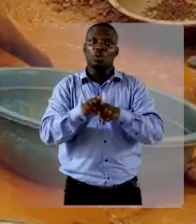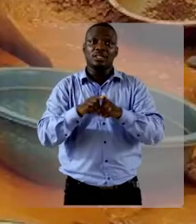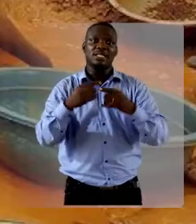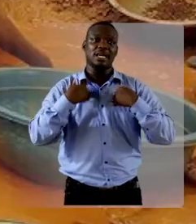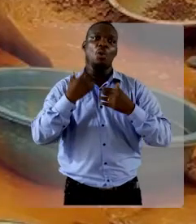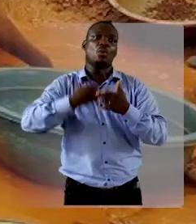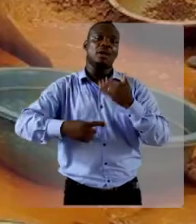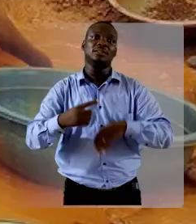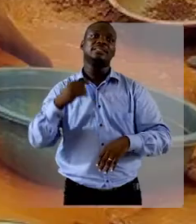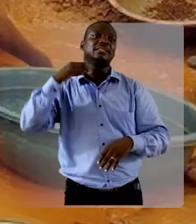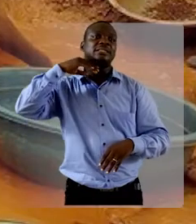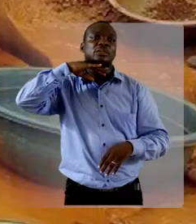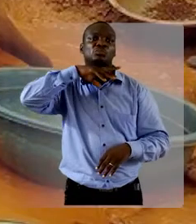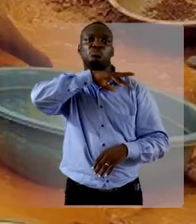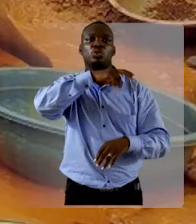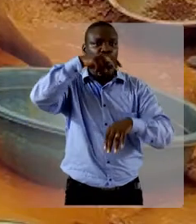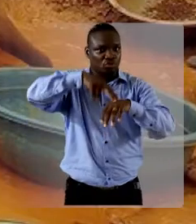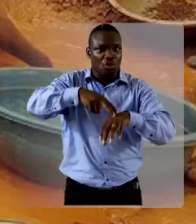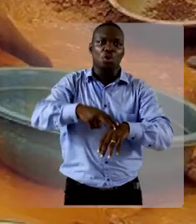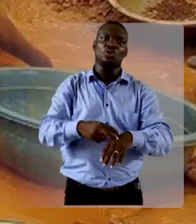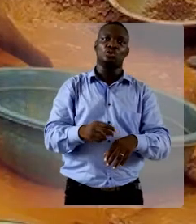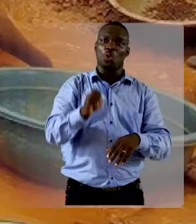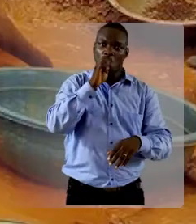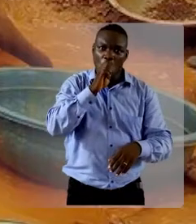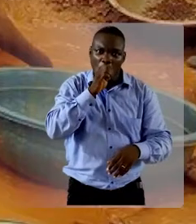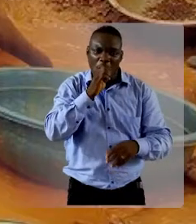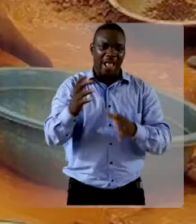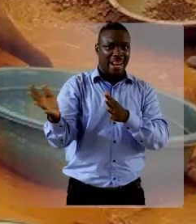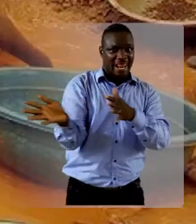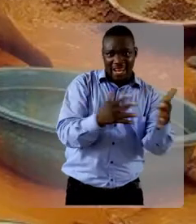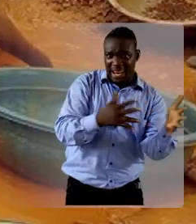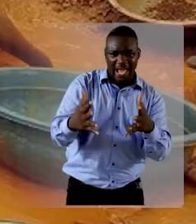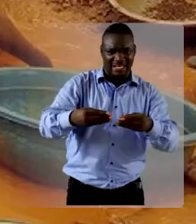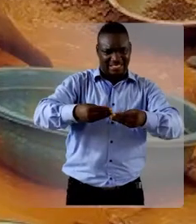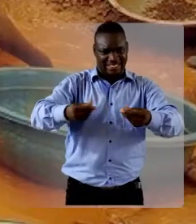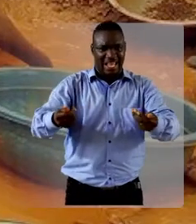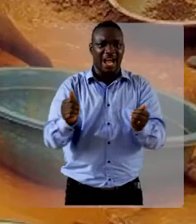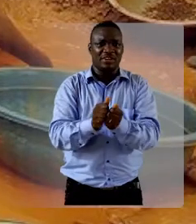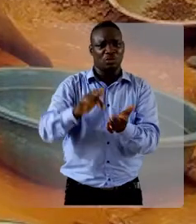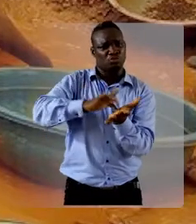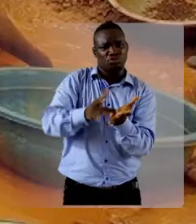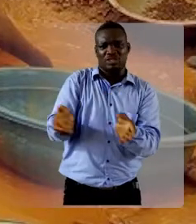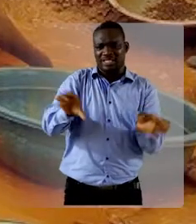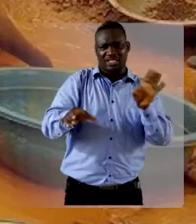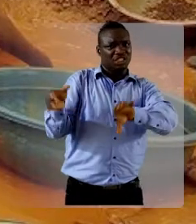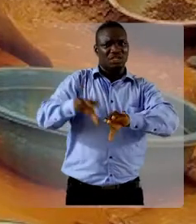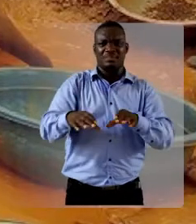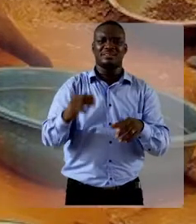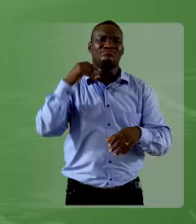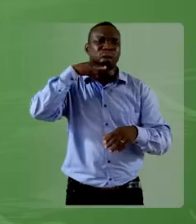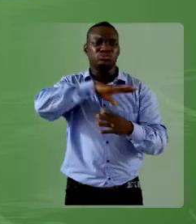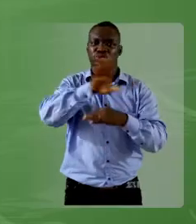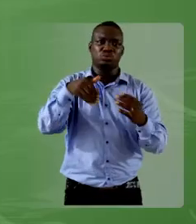sol, la pollution de l'air, la pollution de l'eau avec l'utilisation des produits chimiques. Nous avons